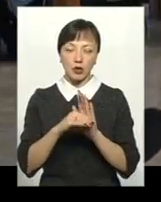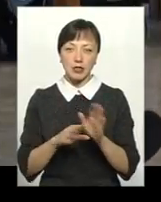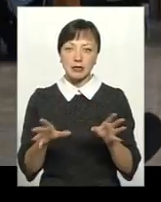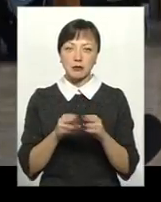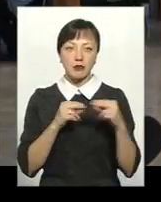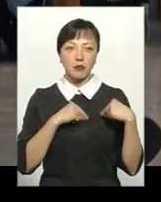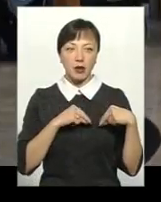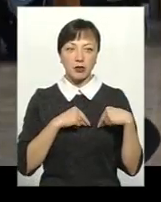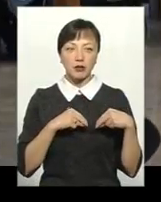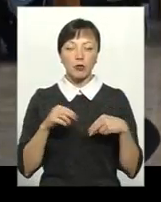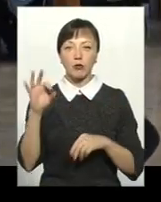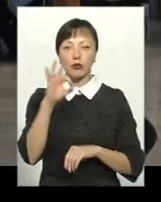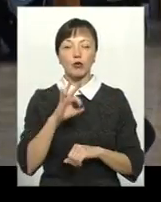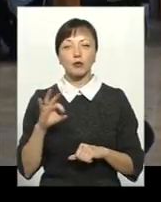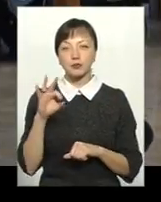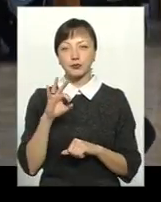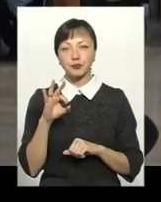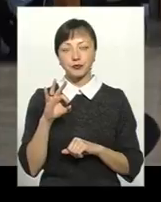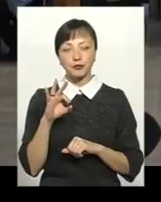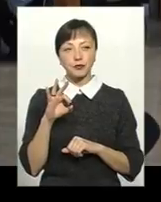Співпраця щодо